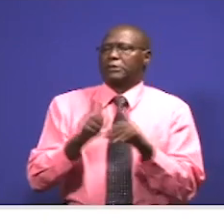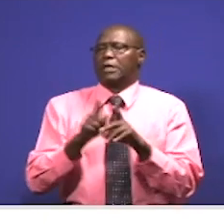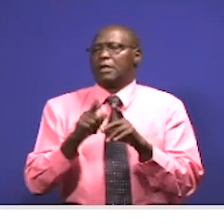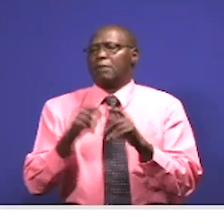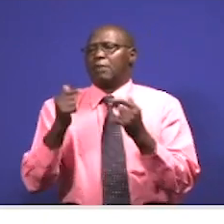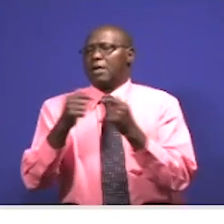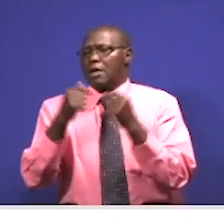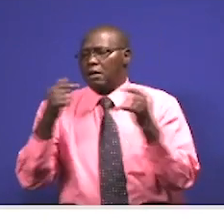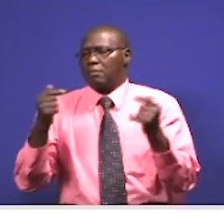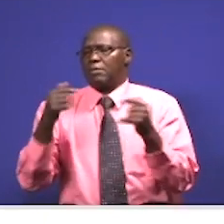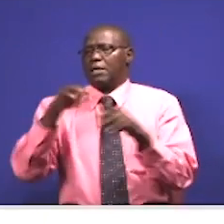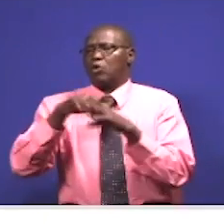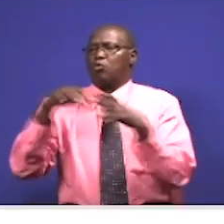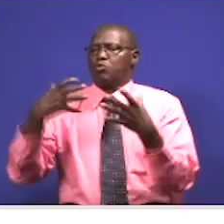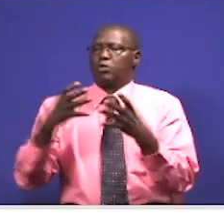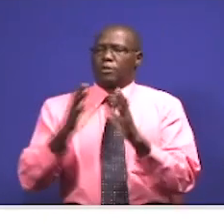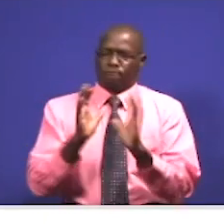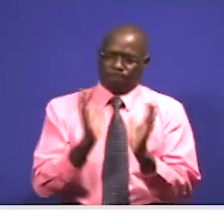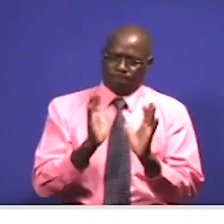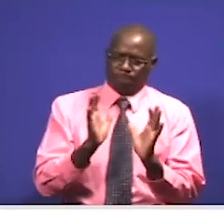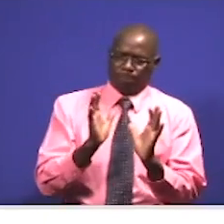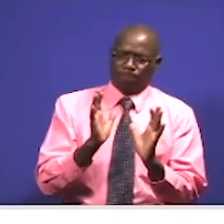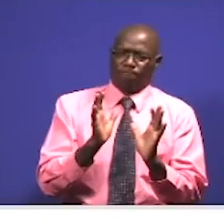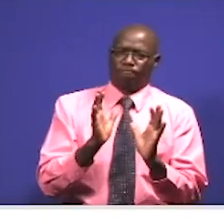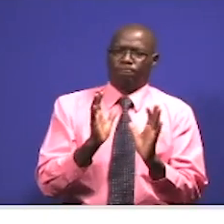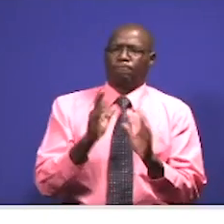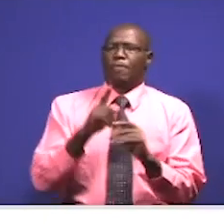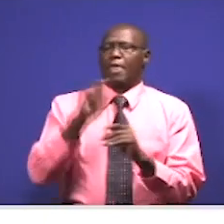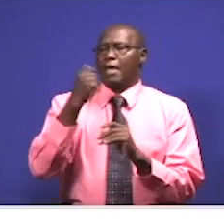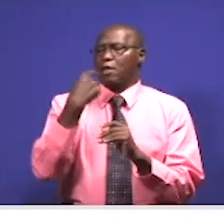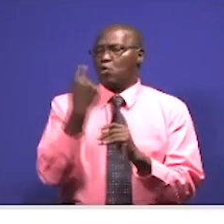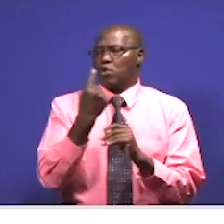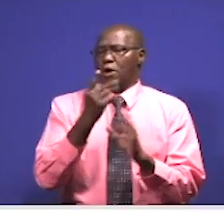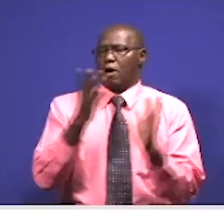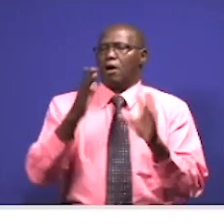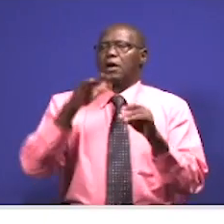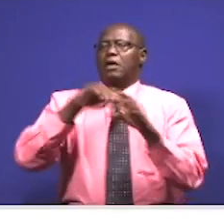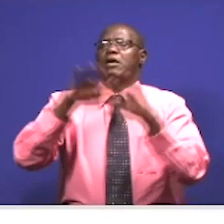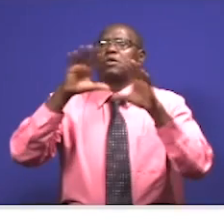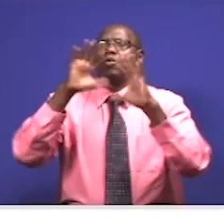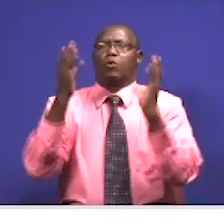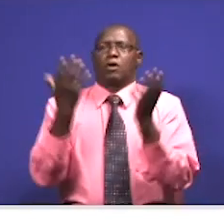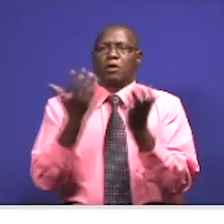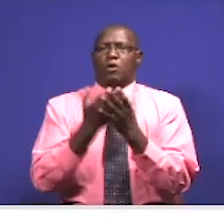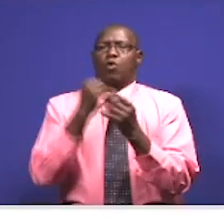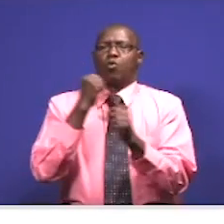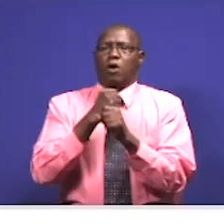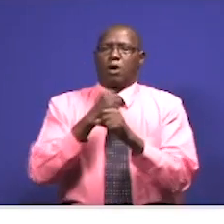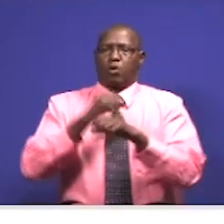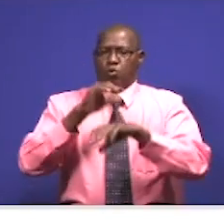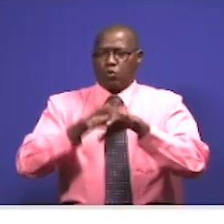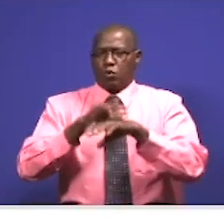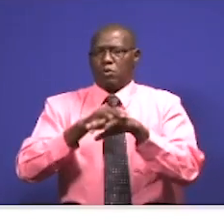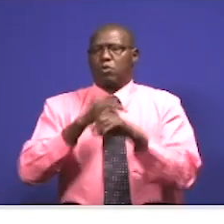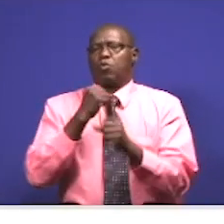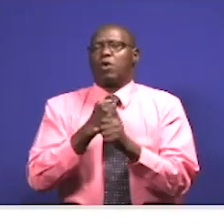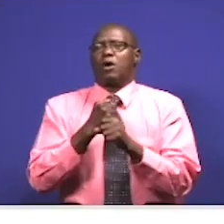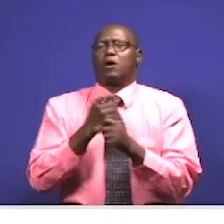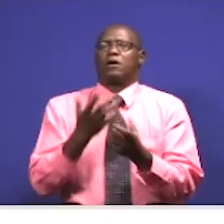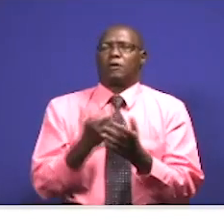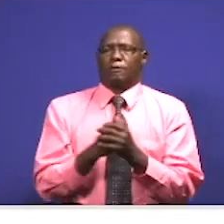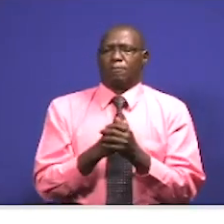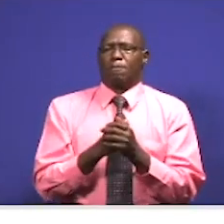la hasha. Wanahabari wote, sio Kenya tu, bali katika ulimwengu mzima, mwafanya kazi bora, mwafanya kazi nzuri, na